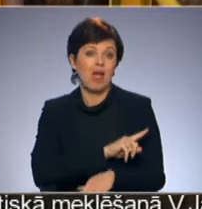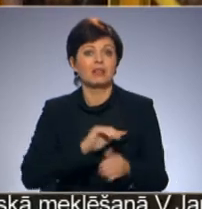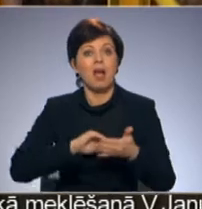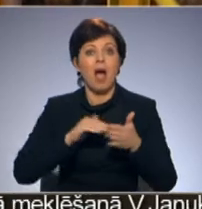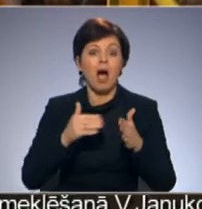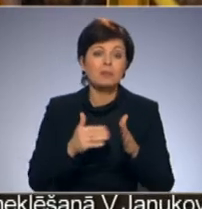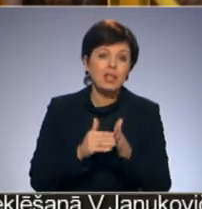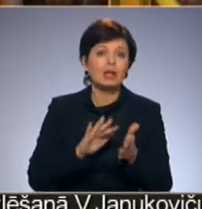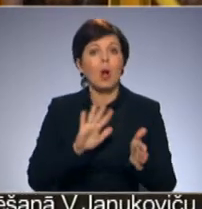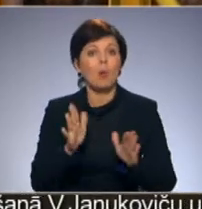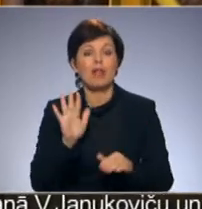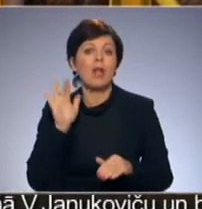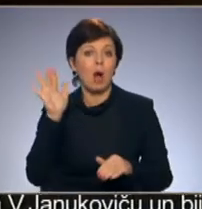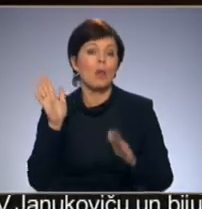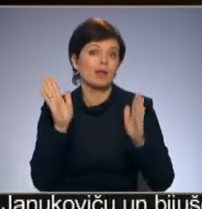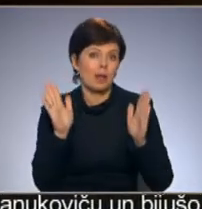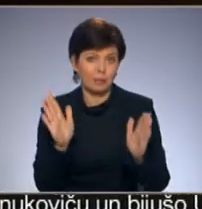tomēr kaut kādu nākotni mums būs.